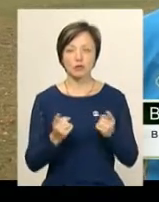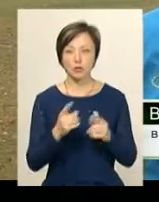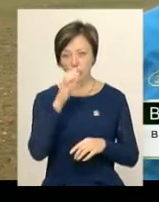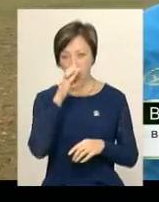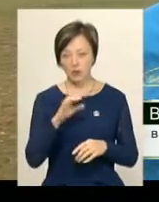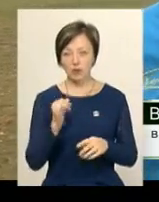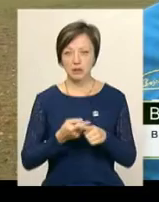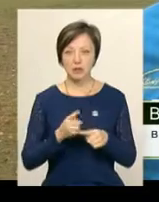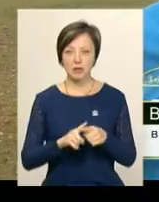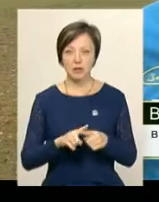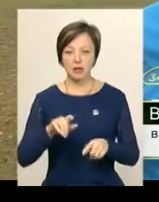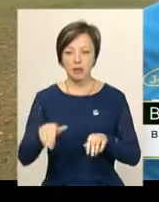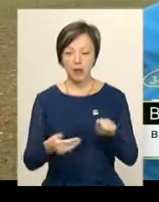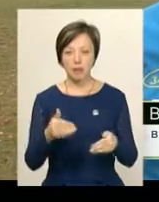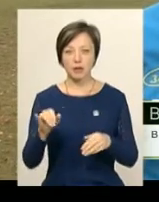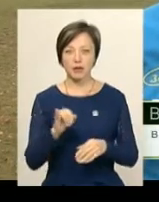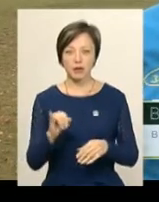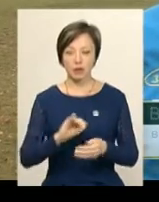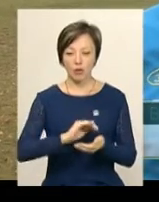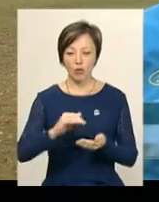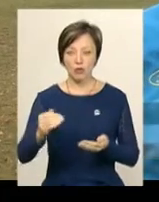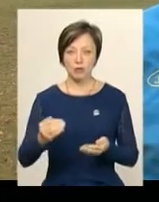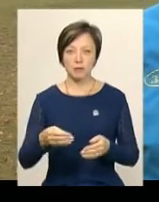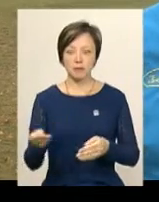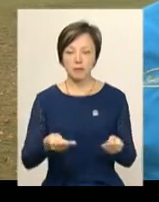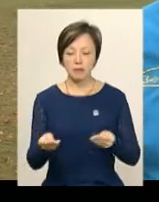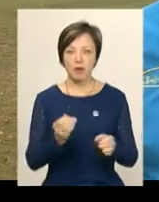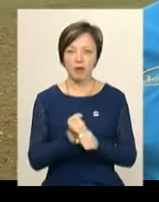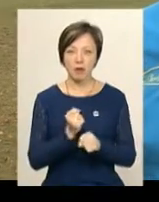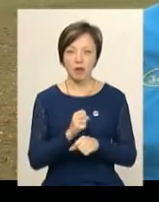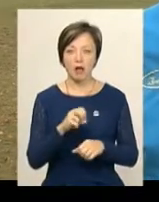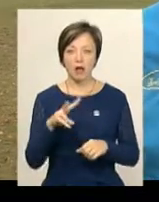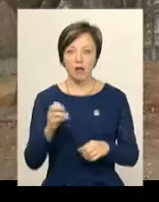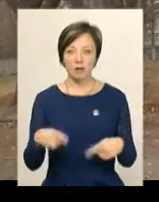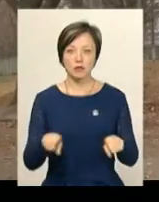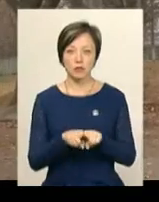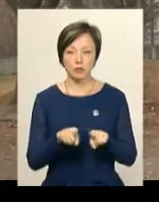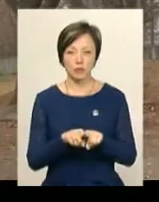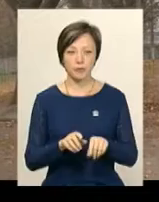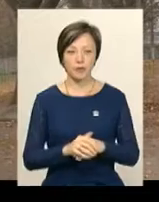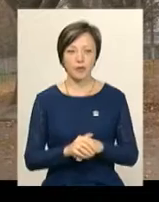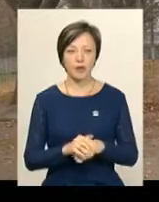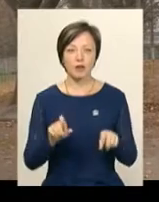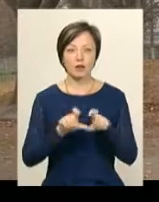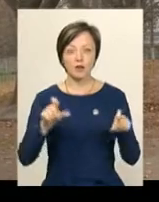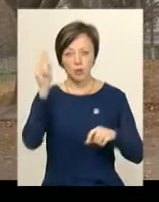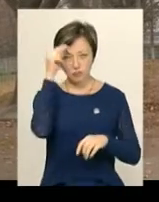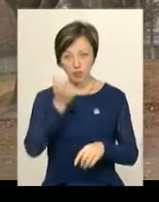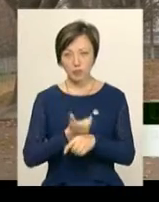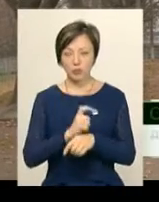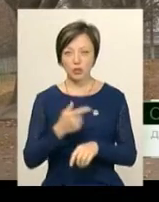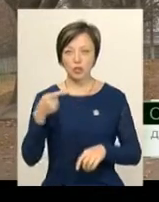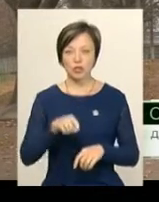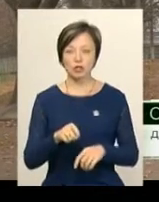і ямки, і кочки ми вже підсипали, там робили, але він все одно. В школі навчається понад тисячі учнів,